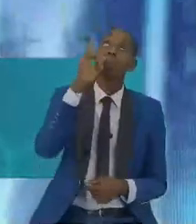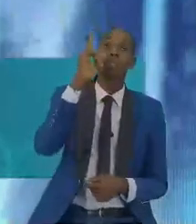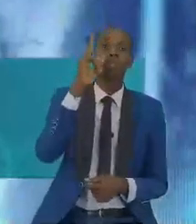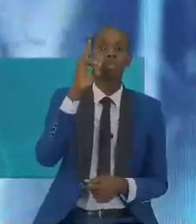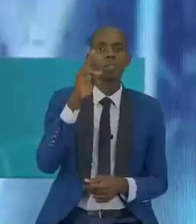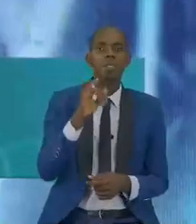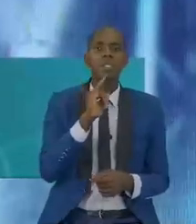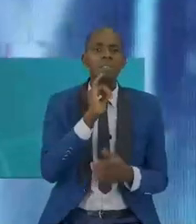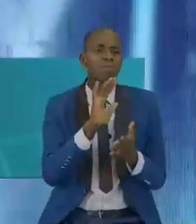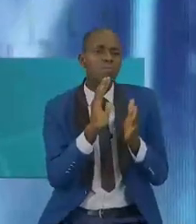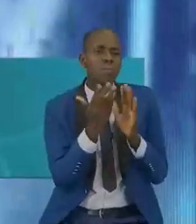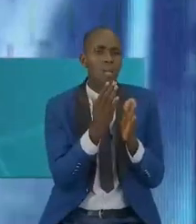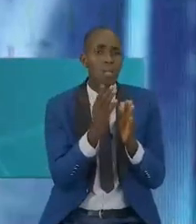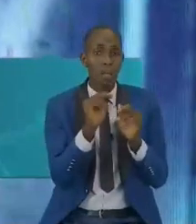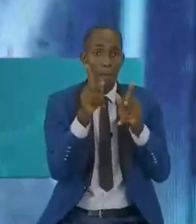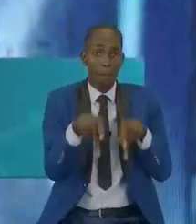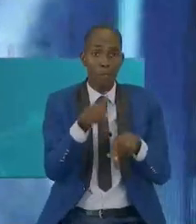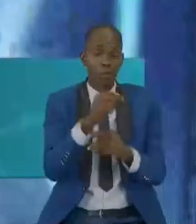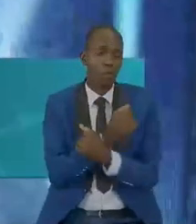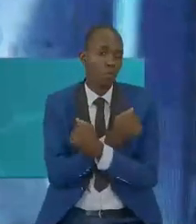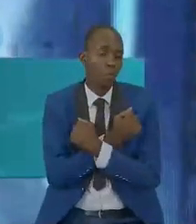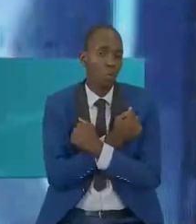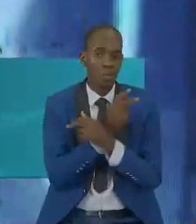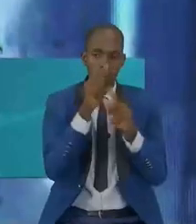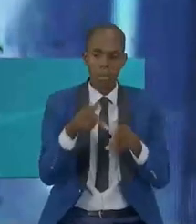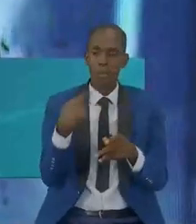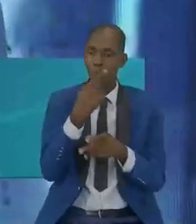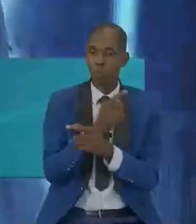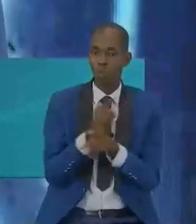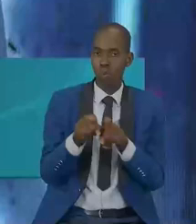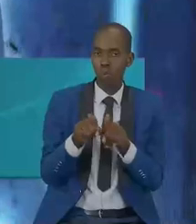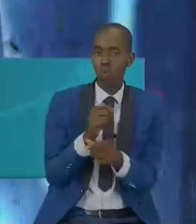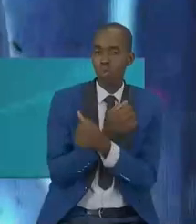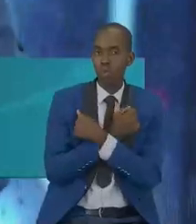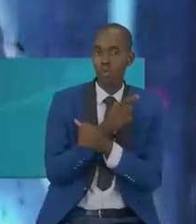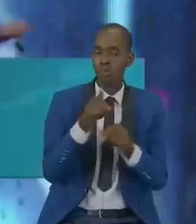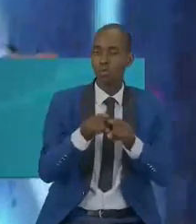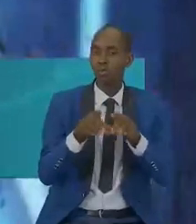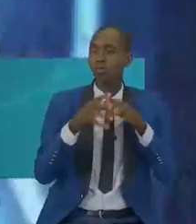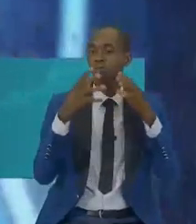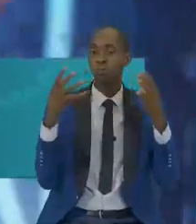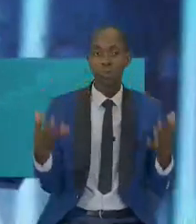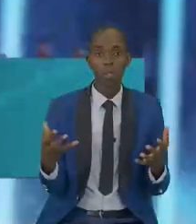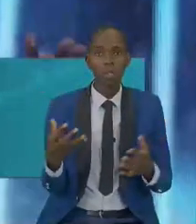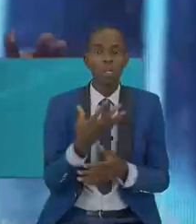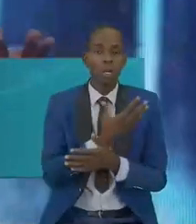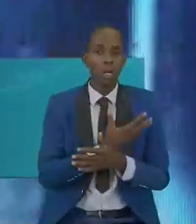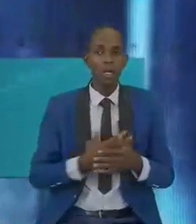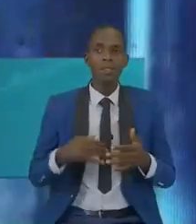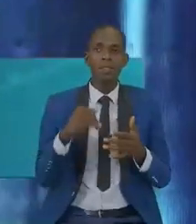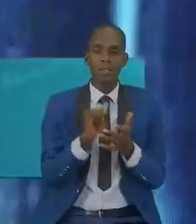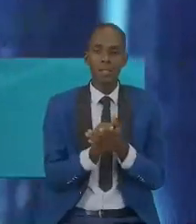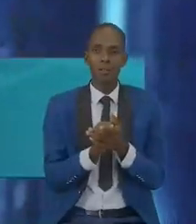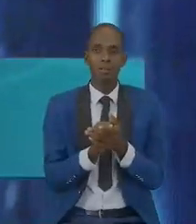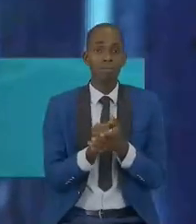Lorsque nous offensons Dieu et que Dieu nous pardonne, quelqu'un que vous aimez, la personne vous